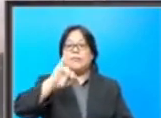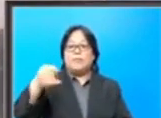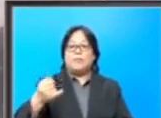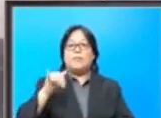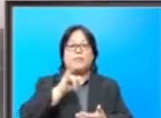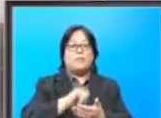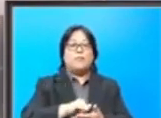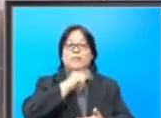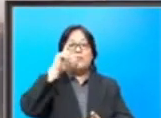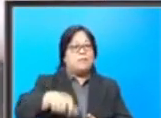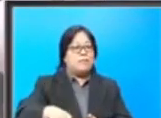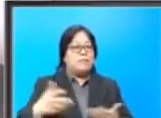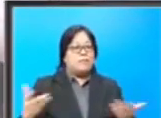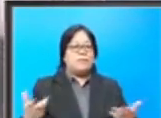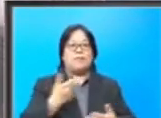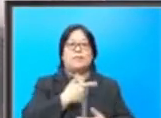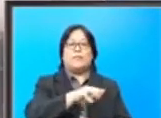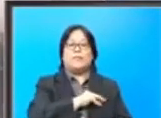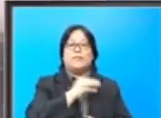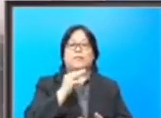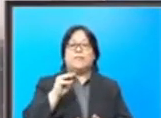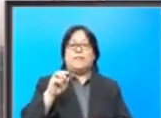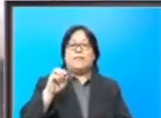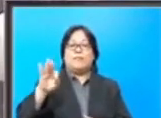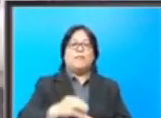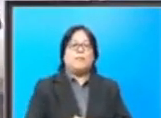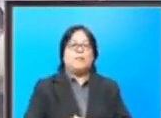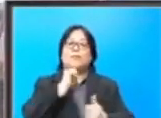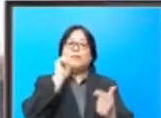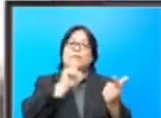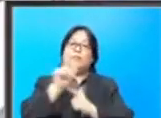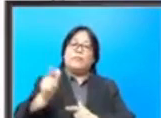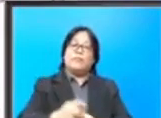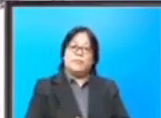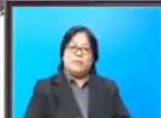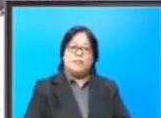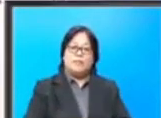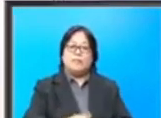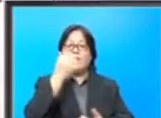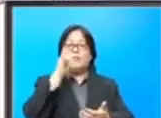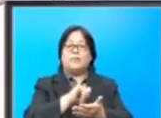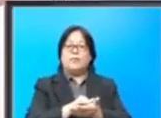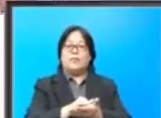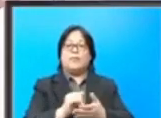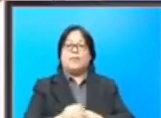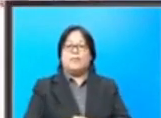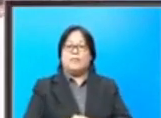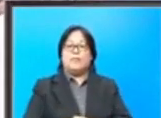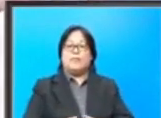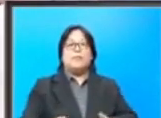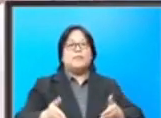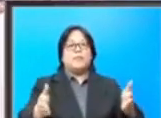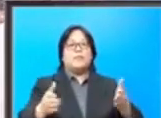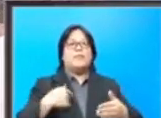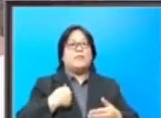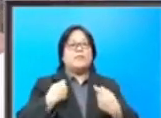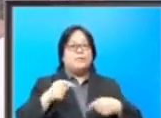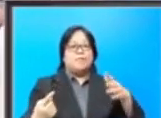langsung tidak dipedulikan oleh kementerian keuangan tidak diluluskan so itu janganlah coba-coba